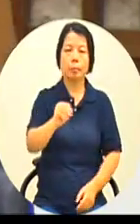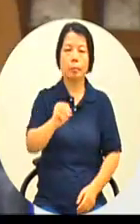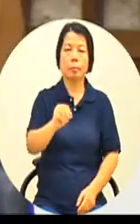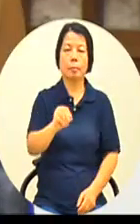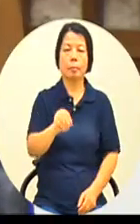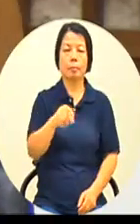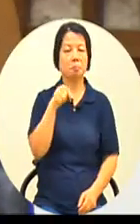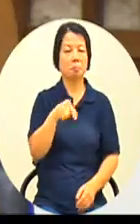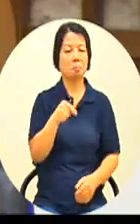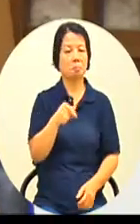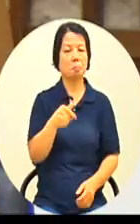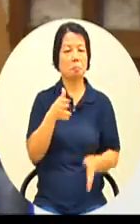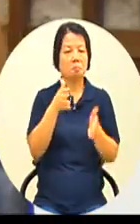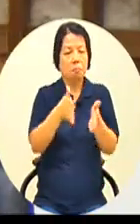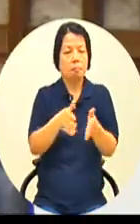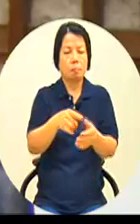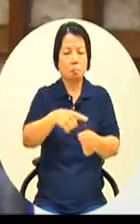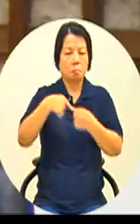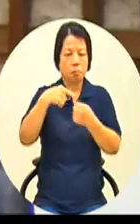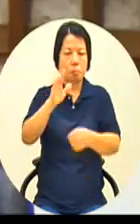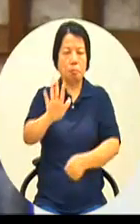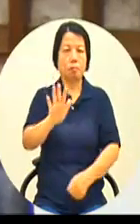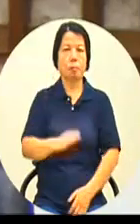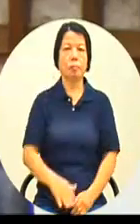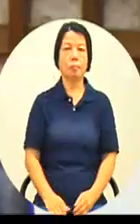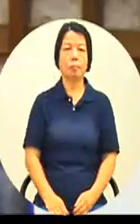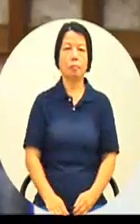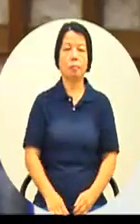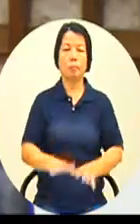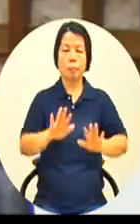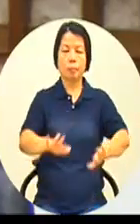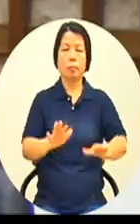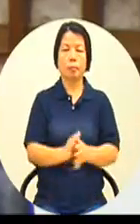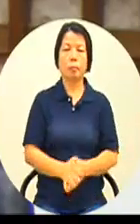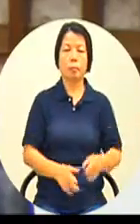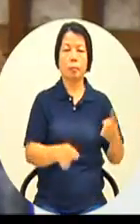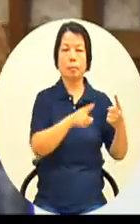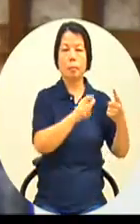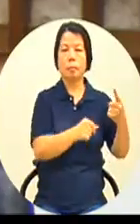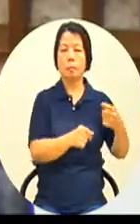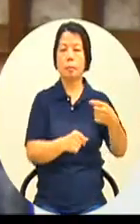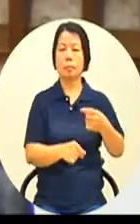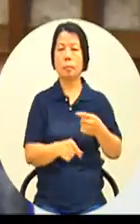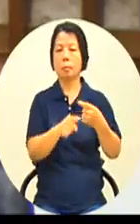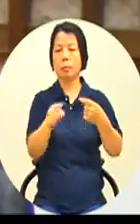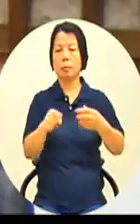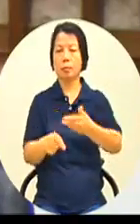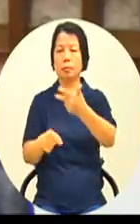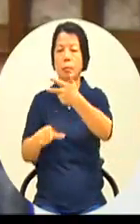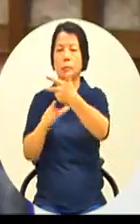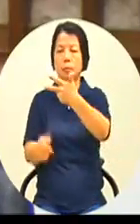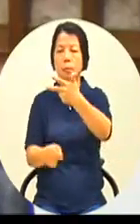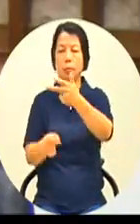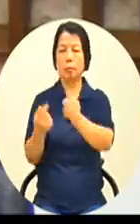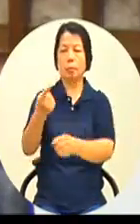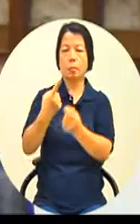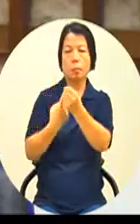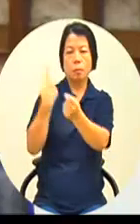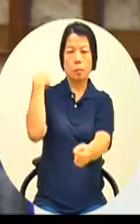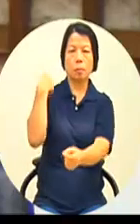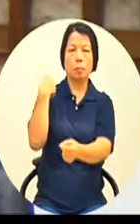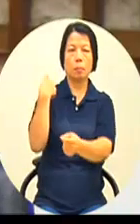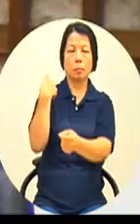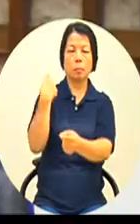歹，这条有收入。来请教局长咧，今年度正月甲七月，含旧年度的正月甲七